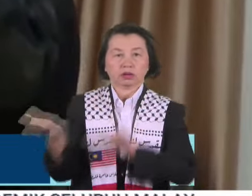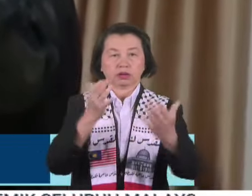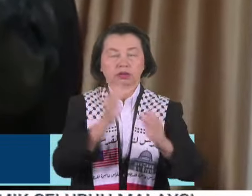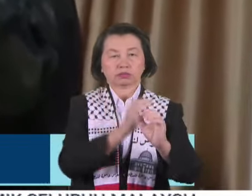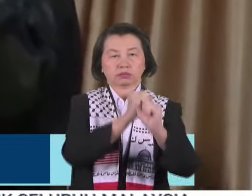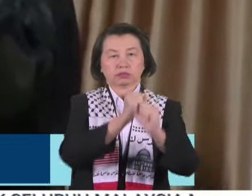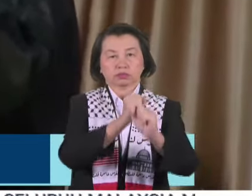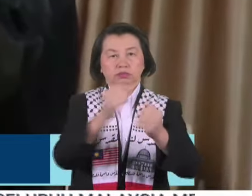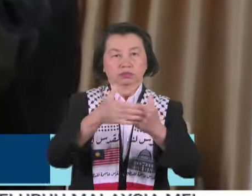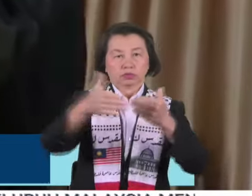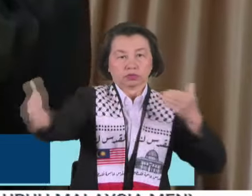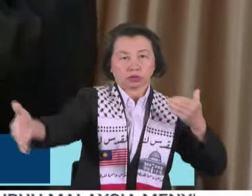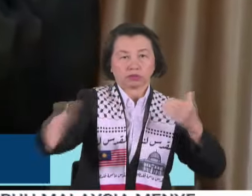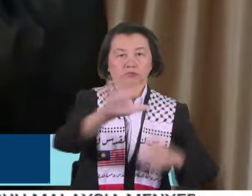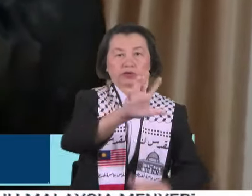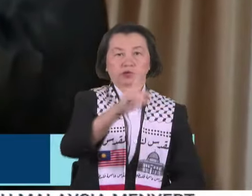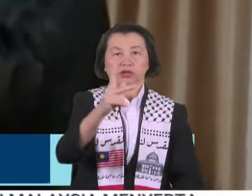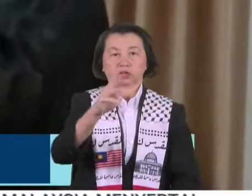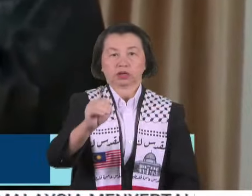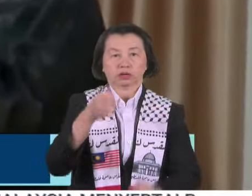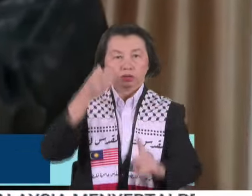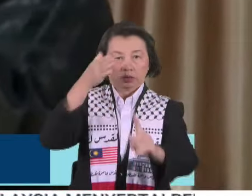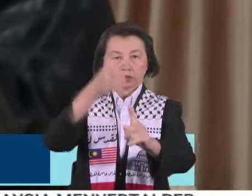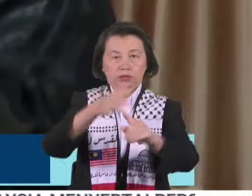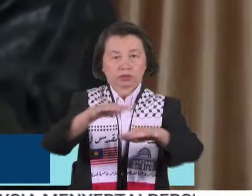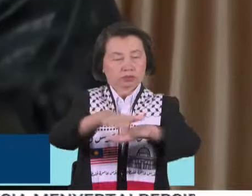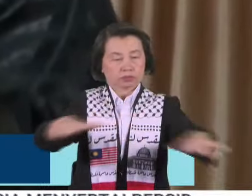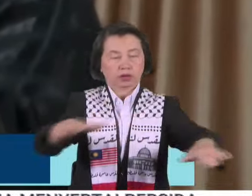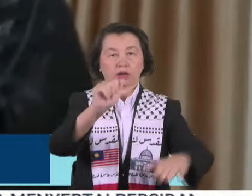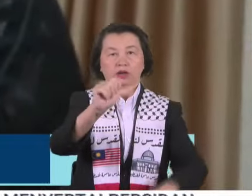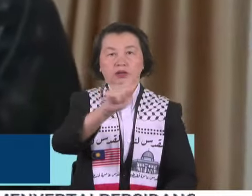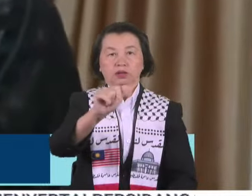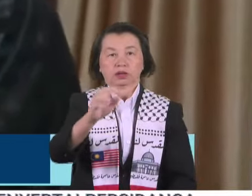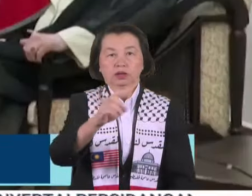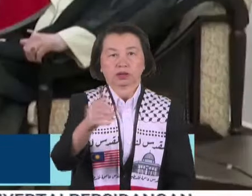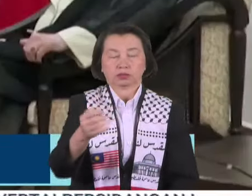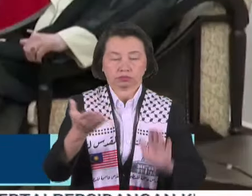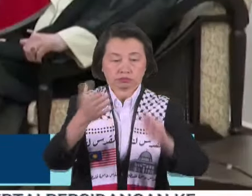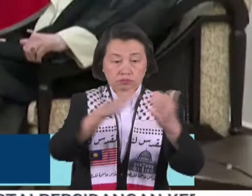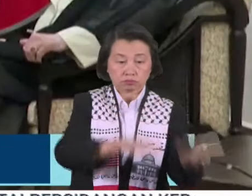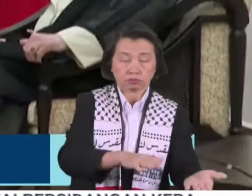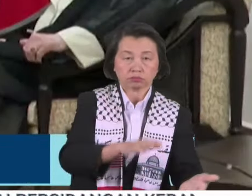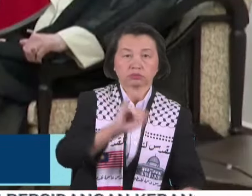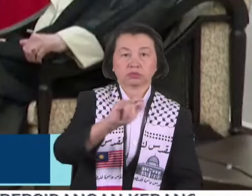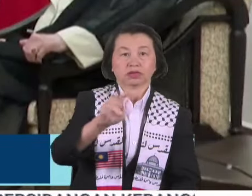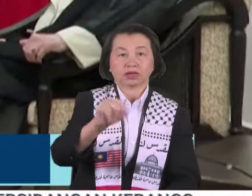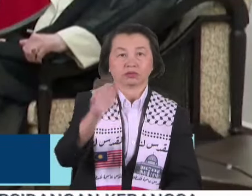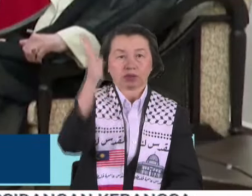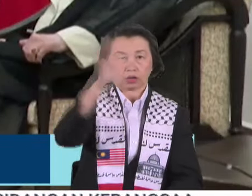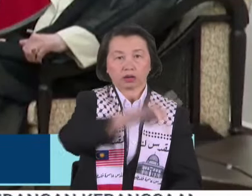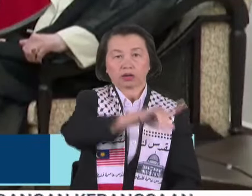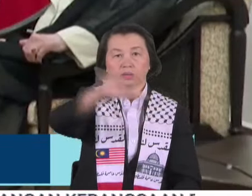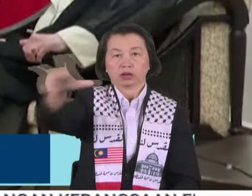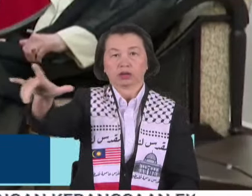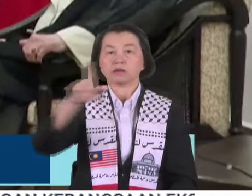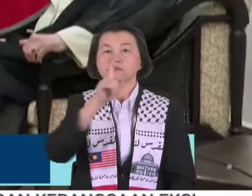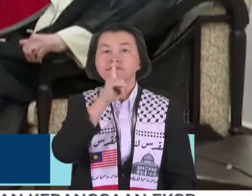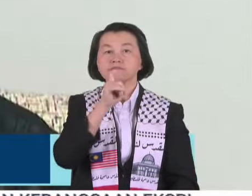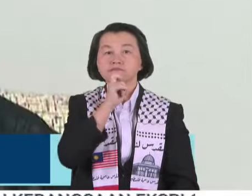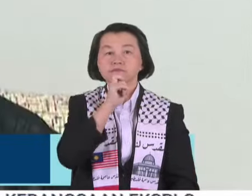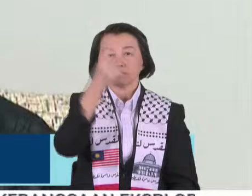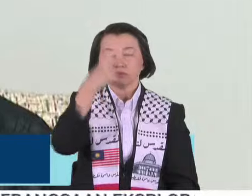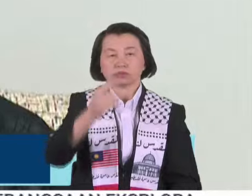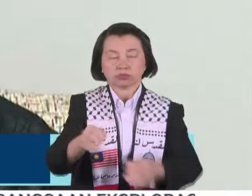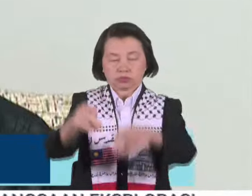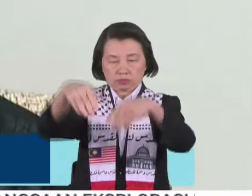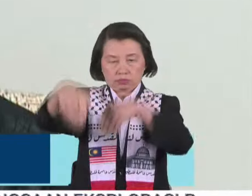dibawa berarak sejauh 5 km menuju ke dataran Azadi. Jenazah Ayatollah akan diterbangkan ke Doha, Qatar